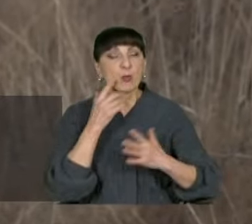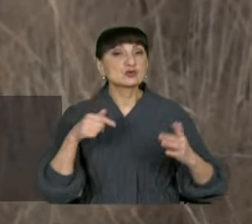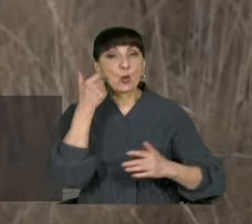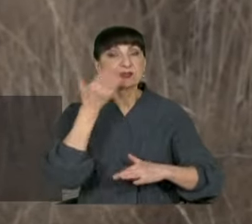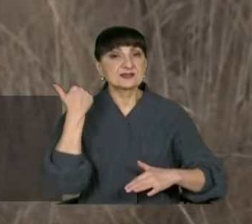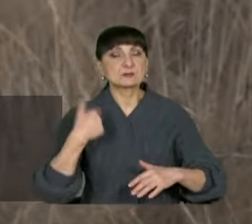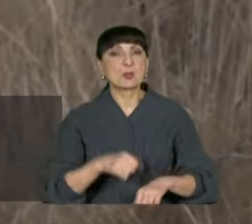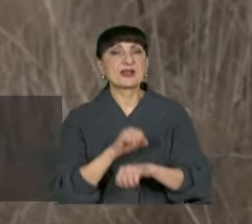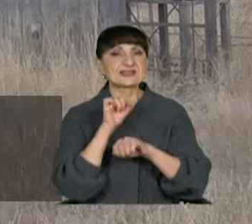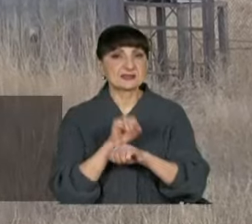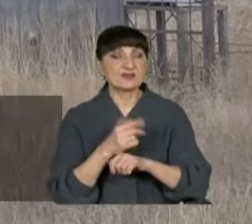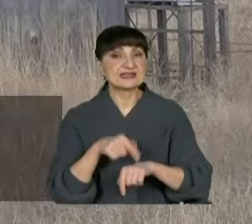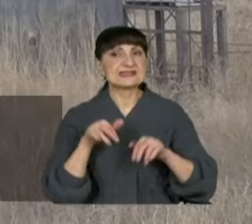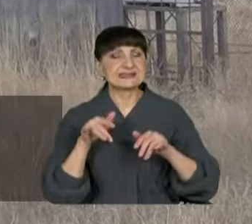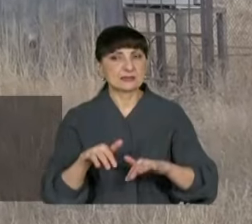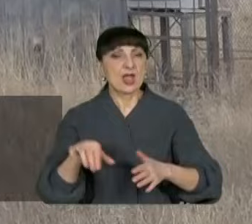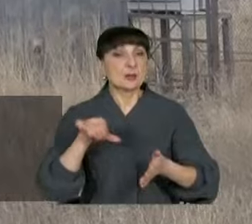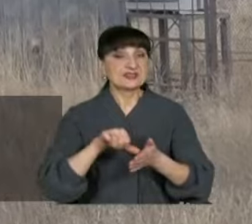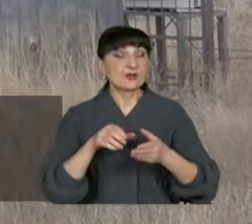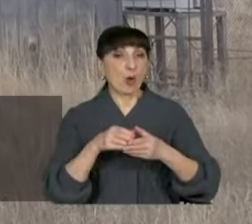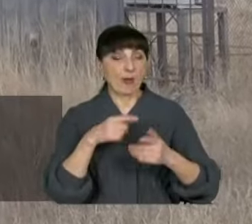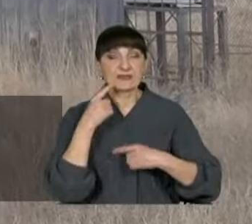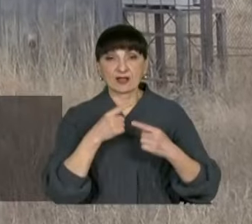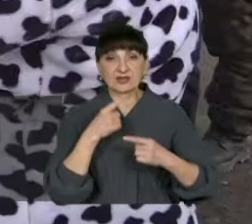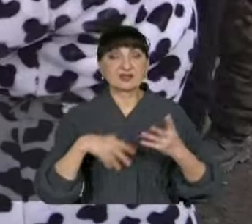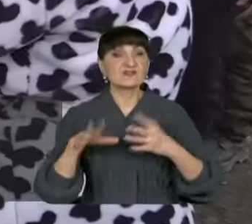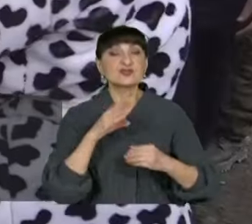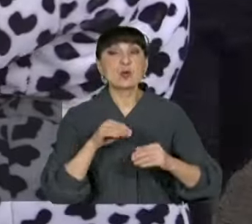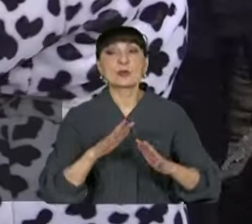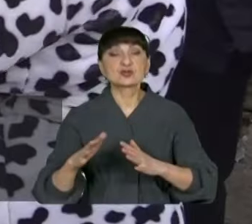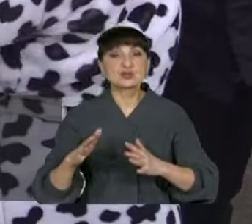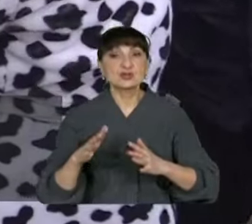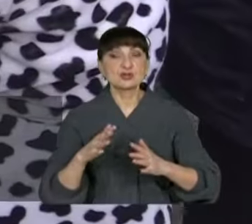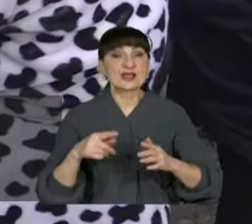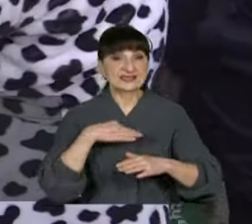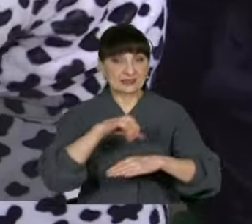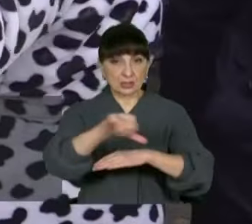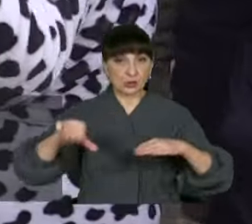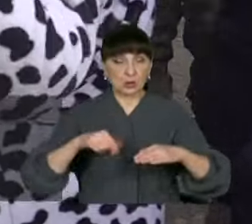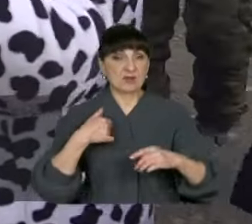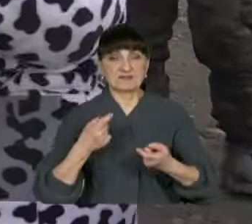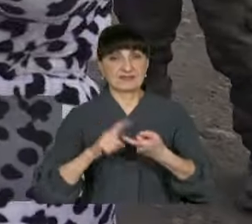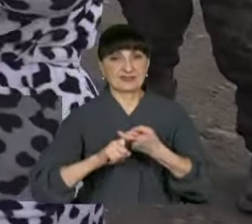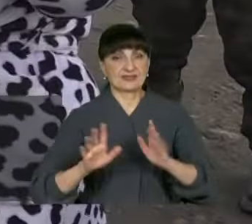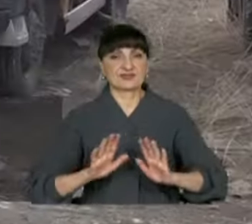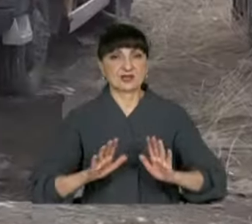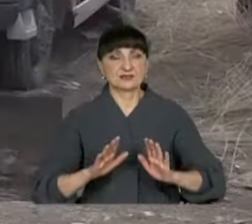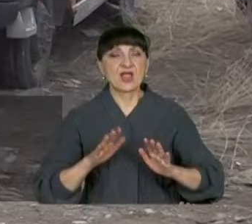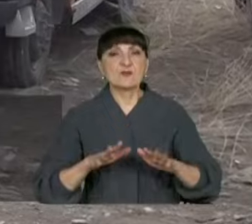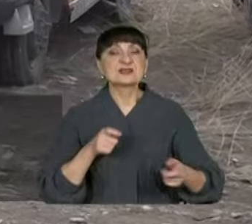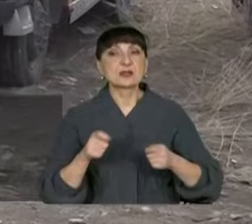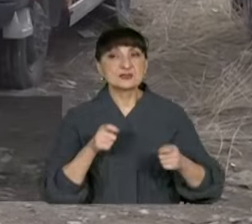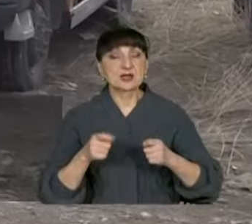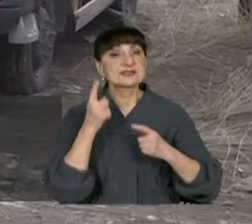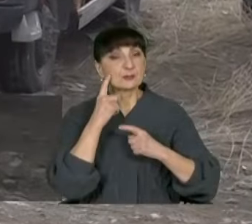мы приостановили здесь деятельность. Представитель компании заявила, что все происходящее за их территорией не имеет к ним отношения. В местной